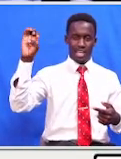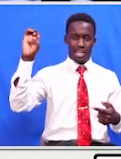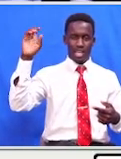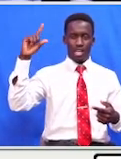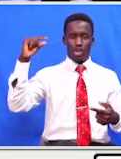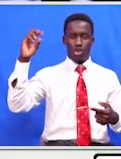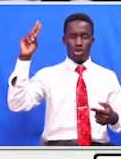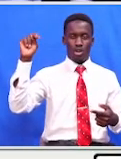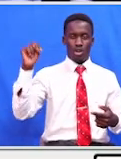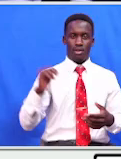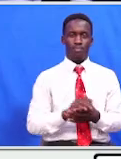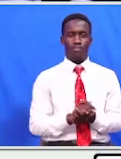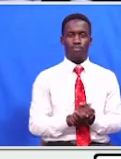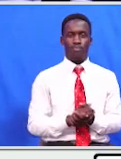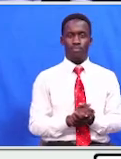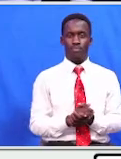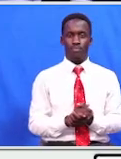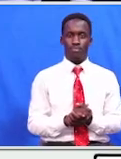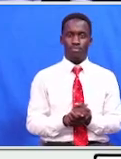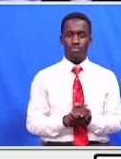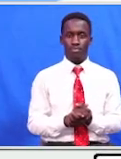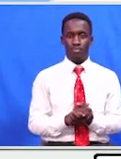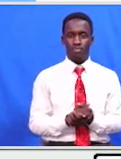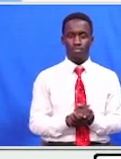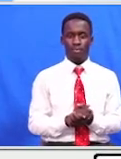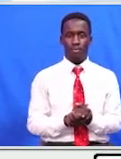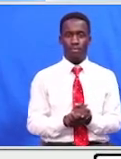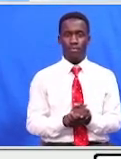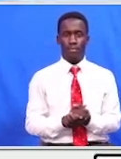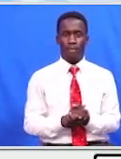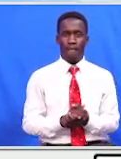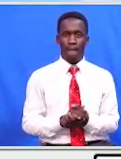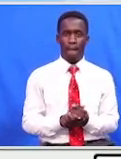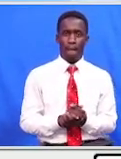na kutuandalia taarifa ifuatayo kuhusu nyota huyo.